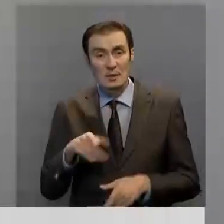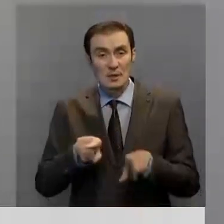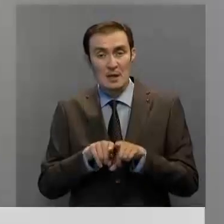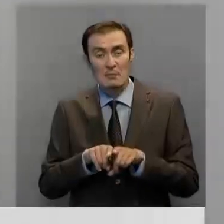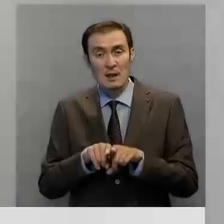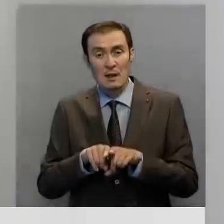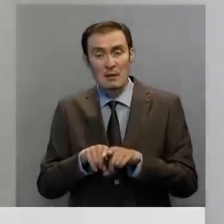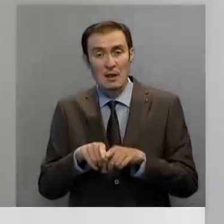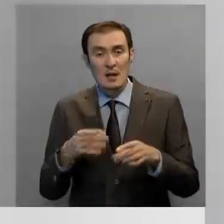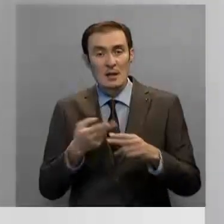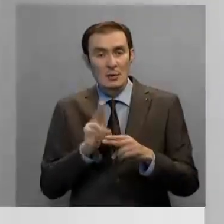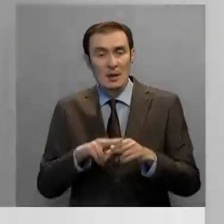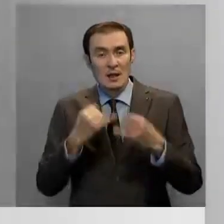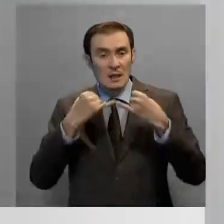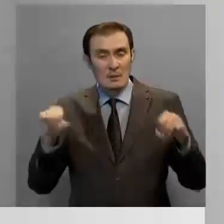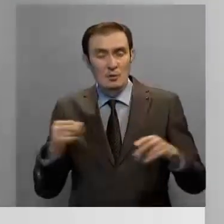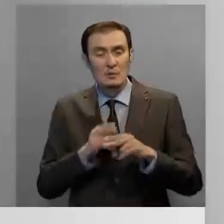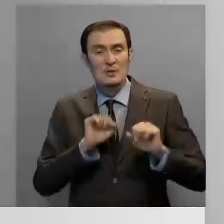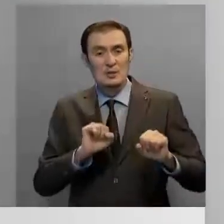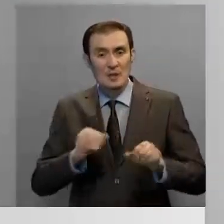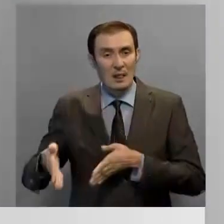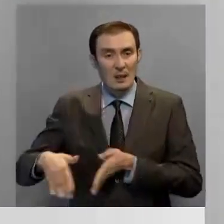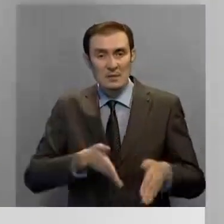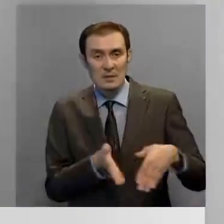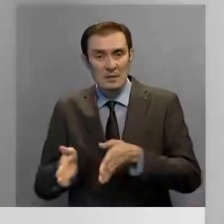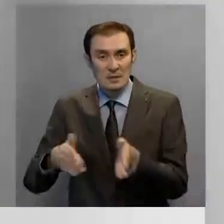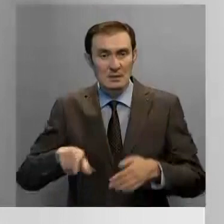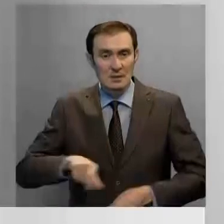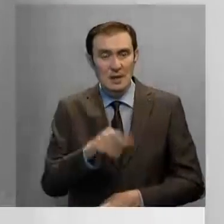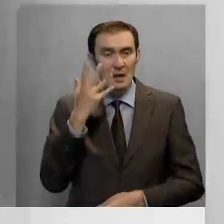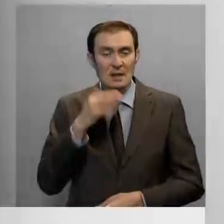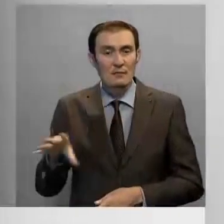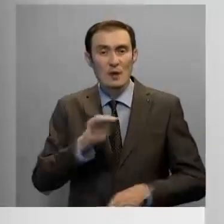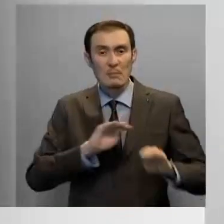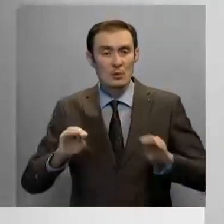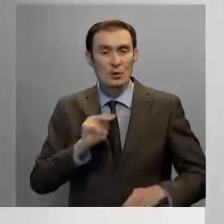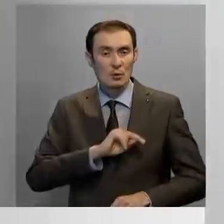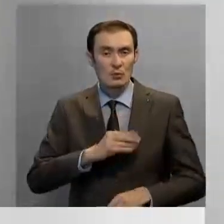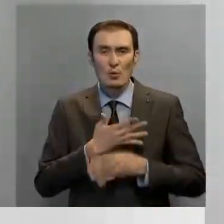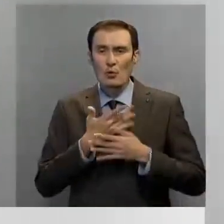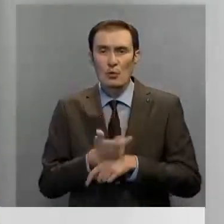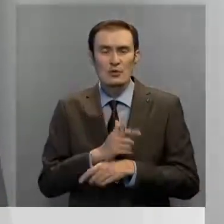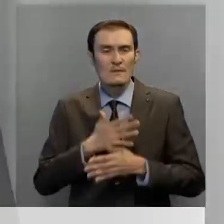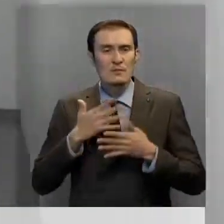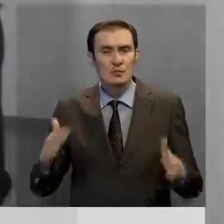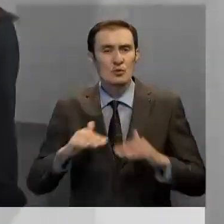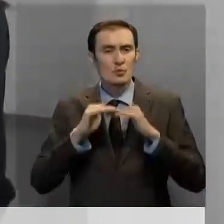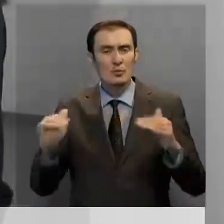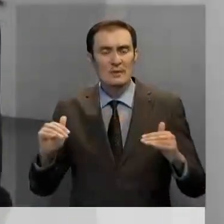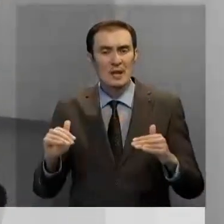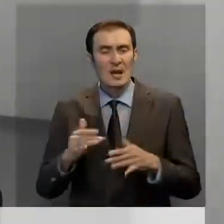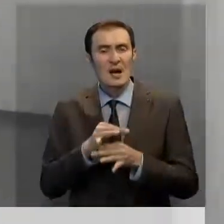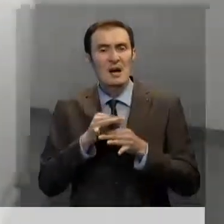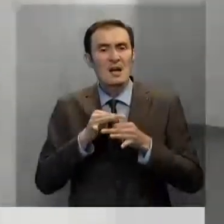лабиринту. Он необходим для защиты, потому что обычно, когда аппаратура вся работает, здесь очень высокий уровень